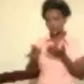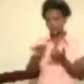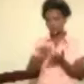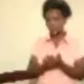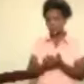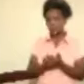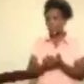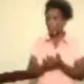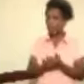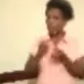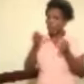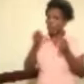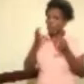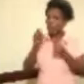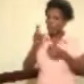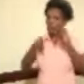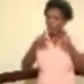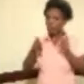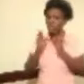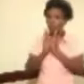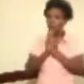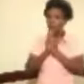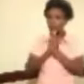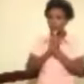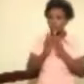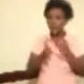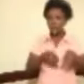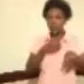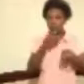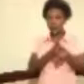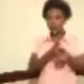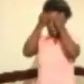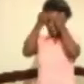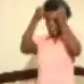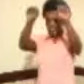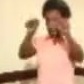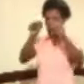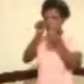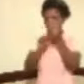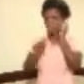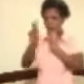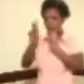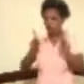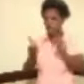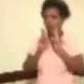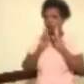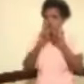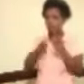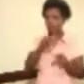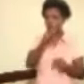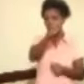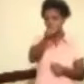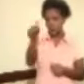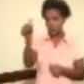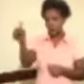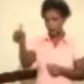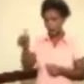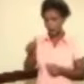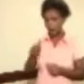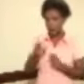En pile, monde dans la société a demandé depuis longtemps pour l'État changer. à question que Godson Pierre Pral